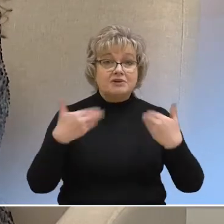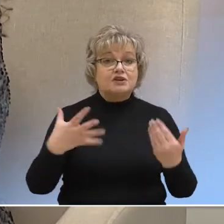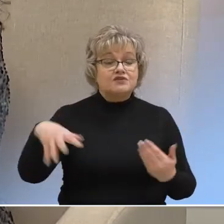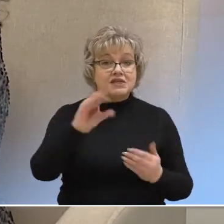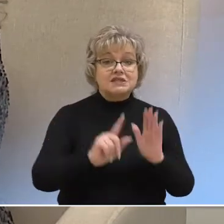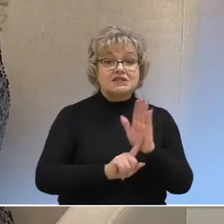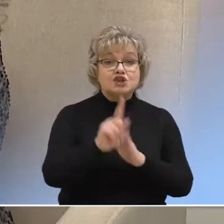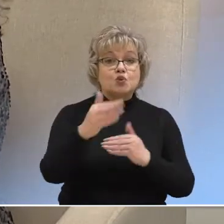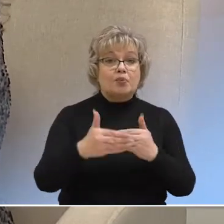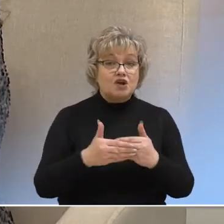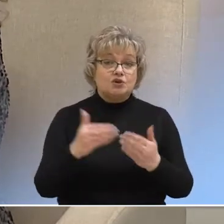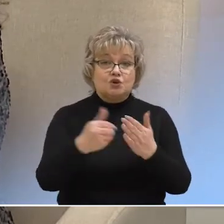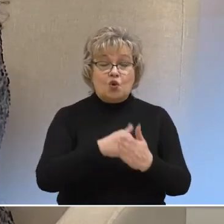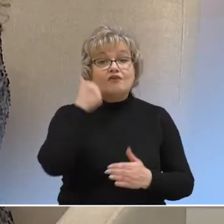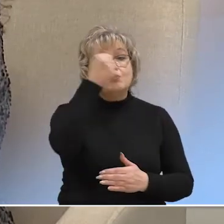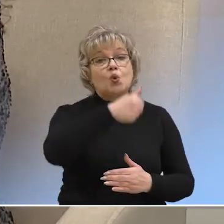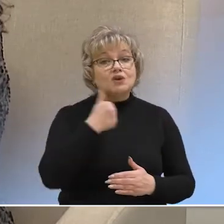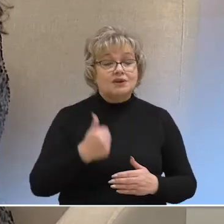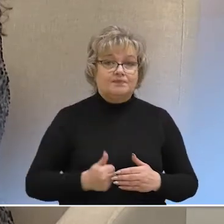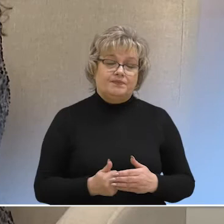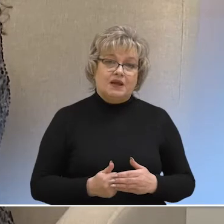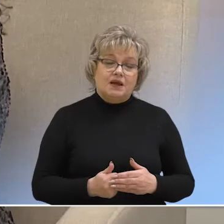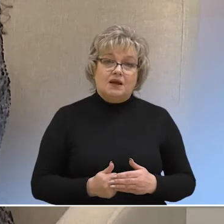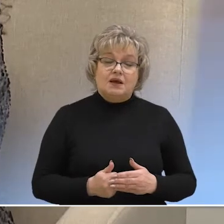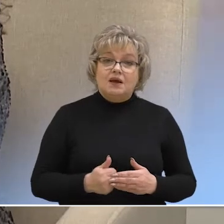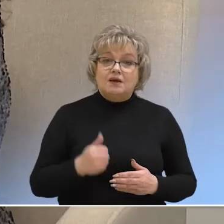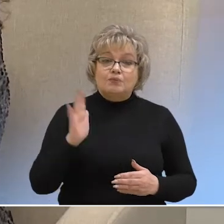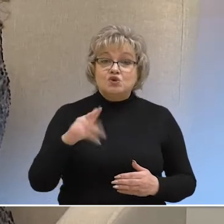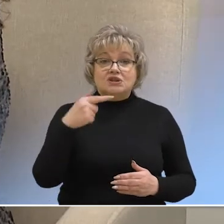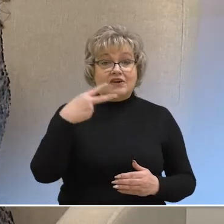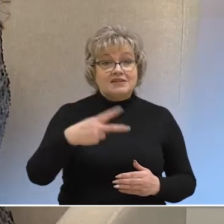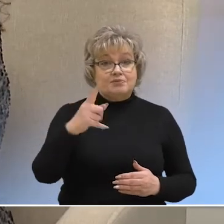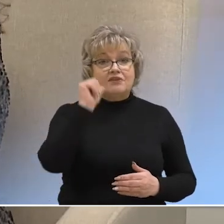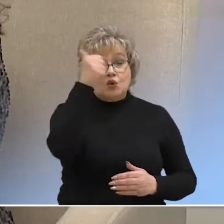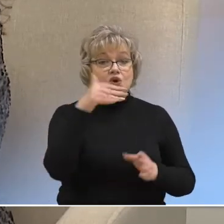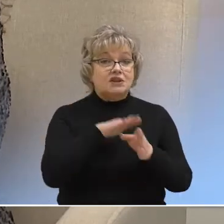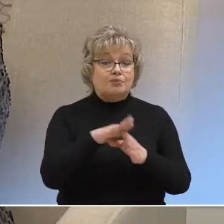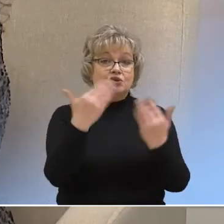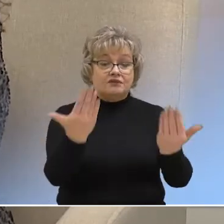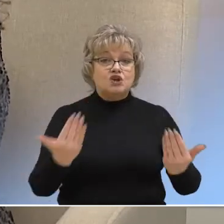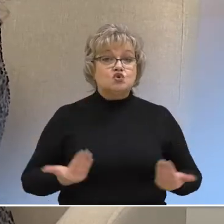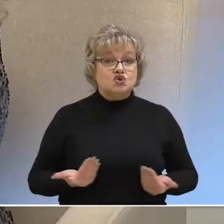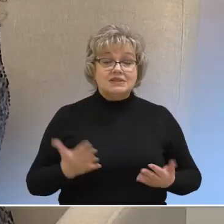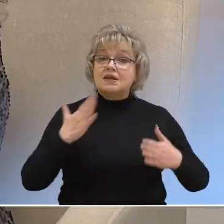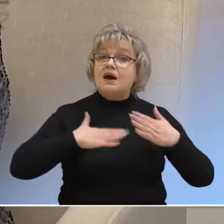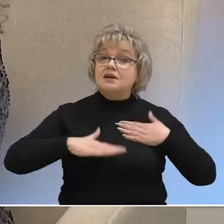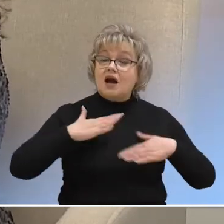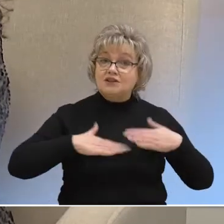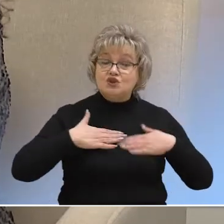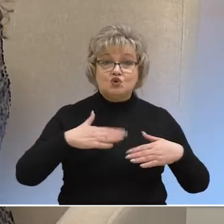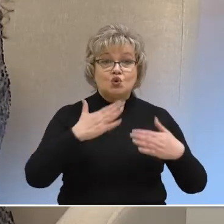всех с наступающим Новым годом. Пусть 2021 год наполнит вашу жизнь